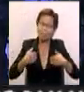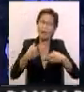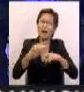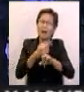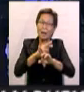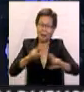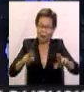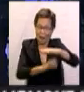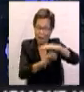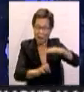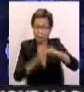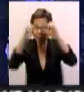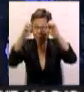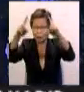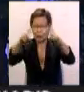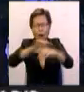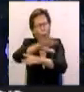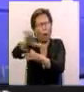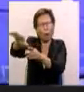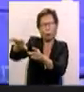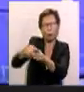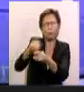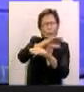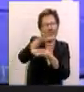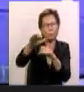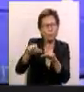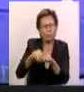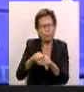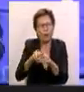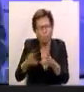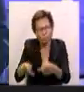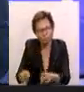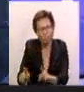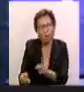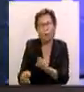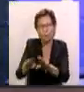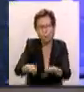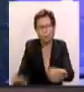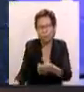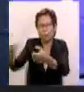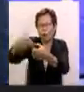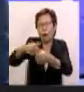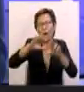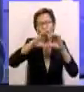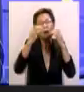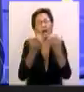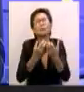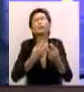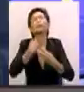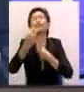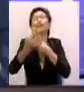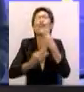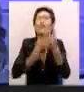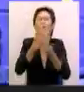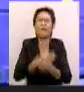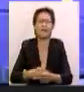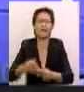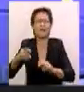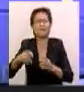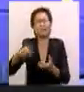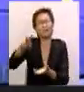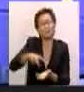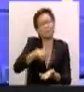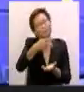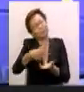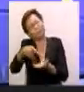pendidikan secara holistik, termasuklah peserta berpeluang menyertai kelas-kelas vokal, seni persembahan